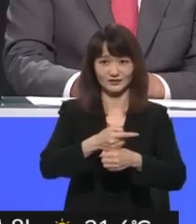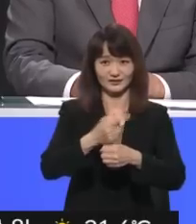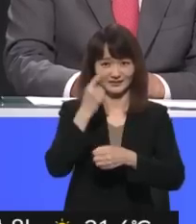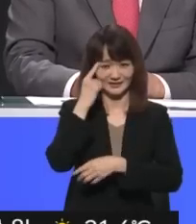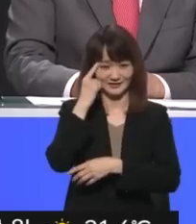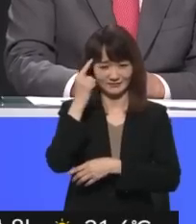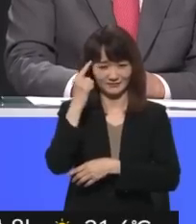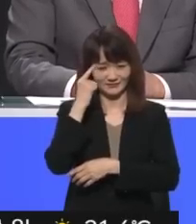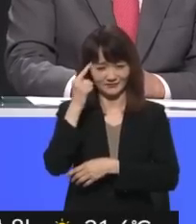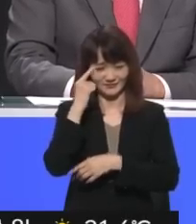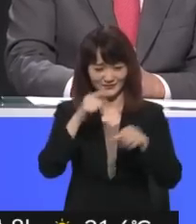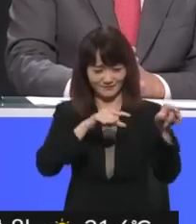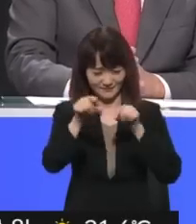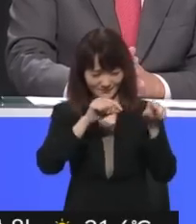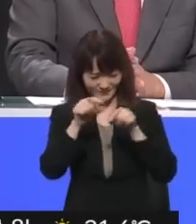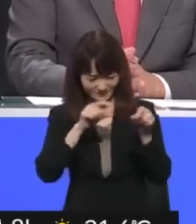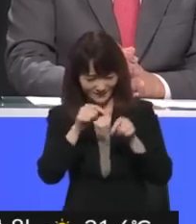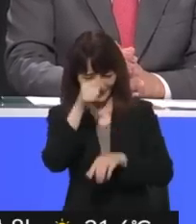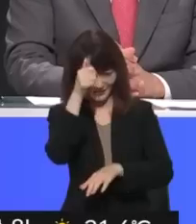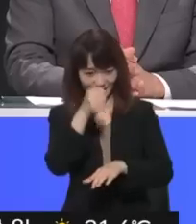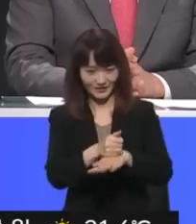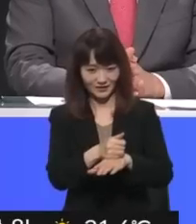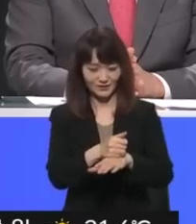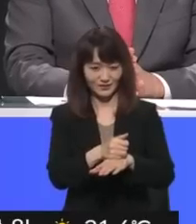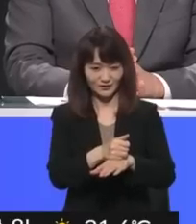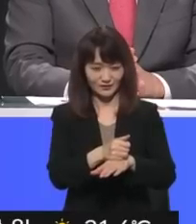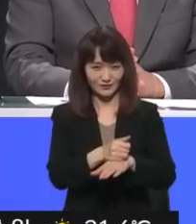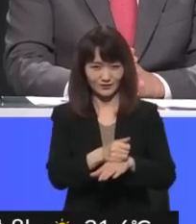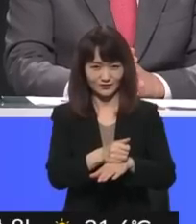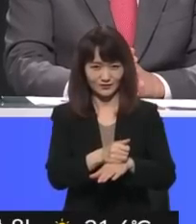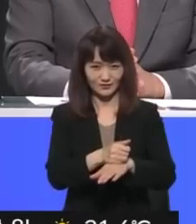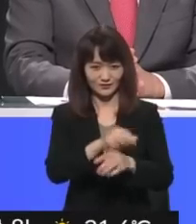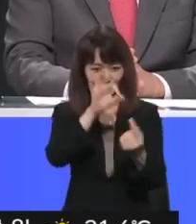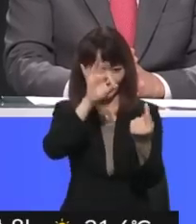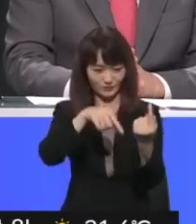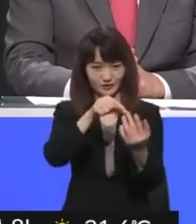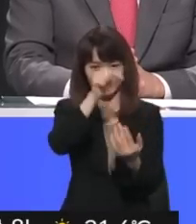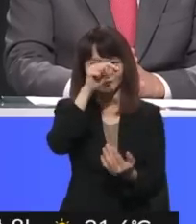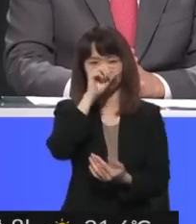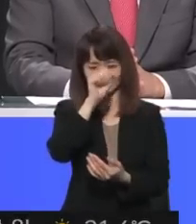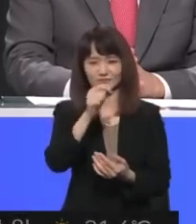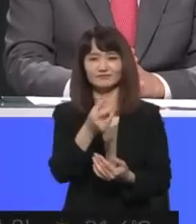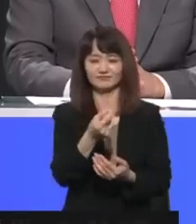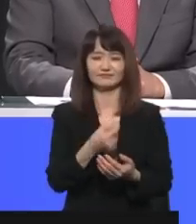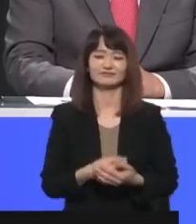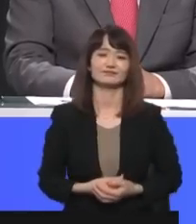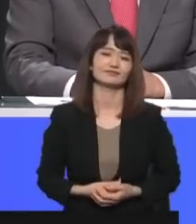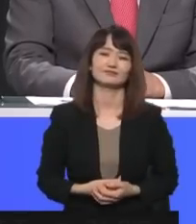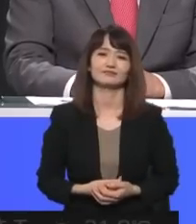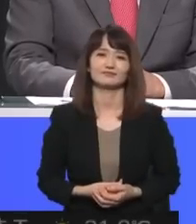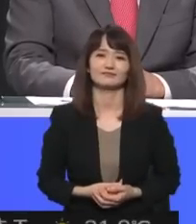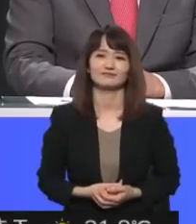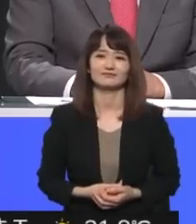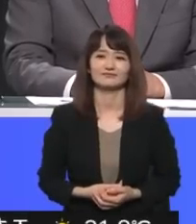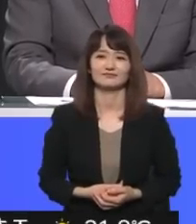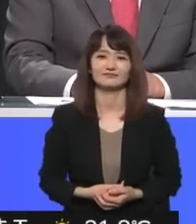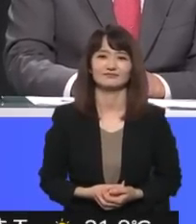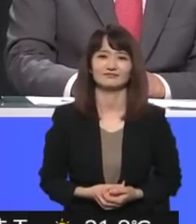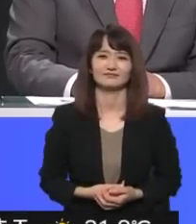싶어요. 이것보다 강한 민생이 어디 있습니까? 그래서 최우수작 이렇게 그러게. 선정하면 좋을 것 같아요. 같아요. 네. 이분도 있습니다.